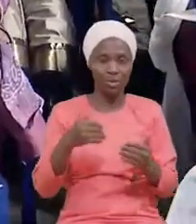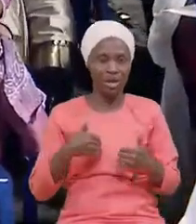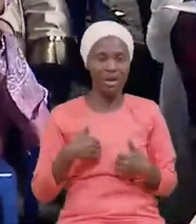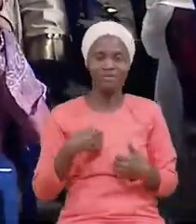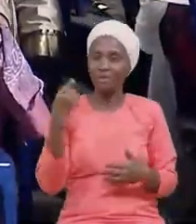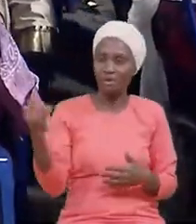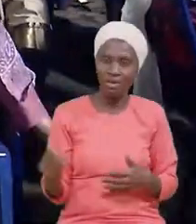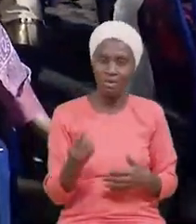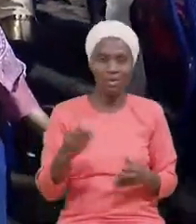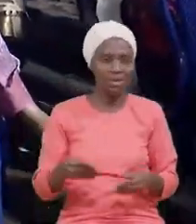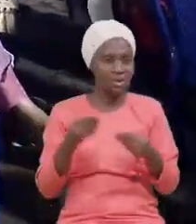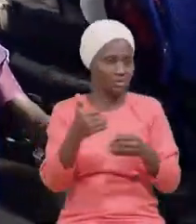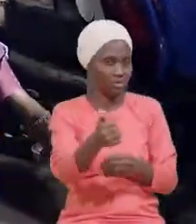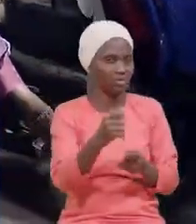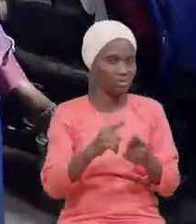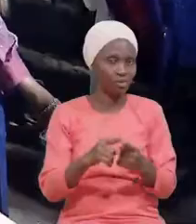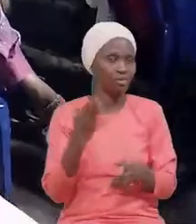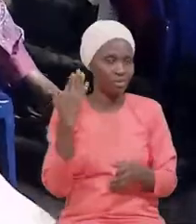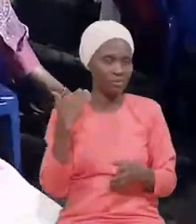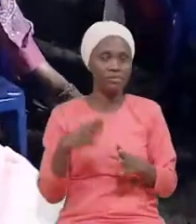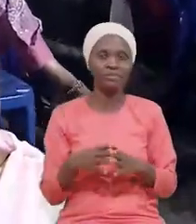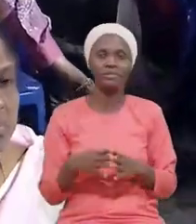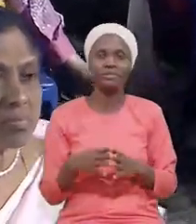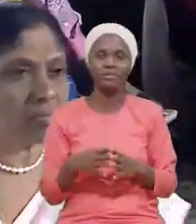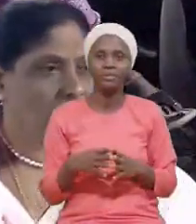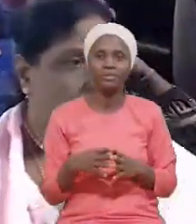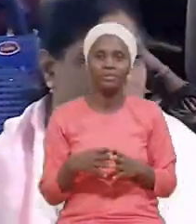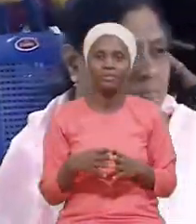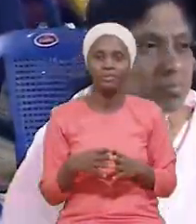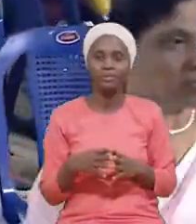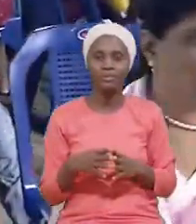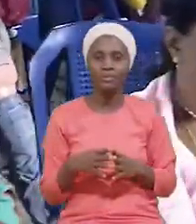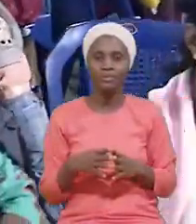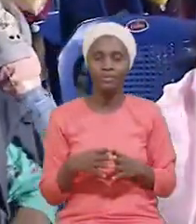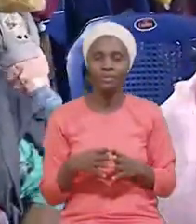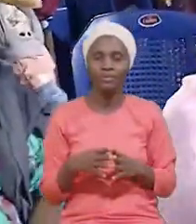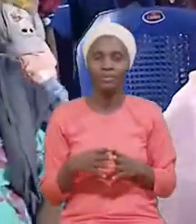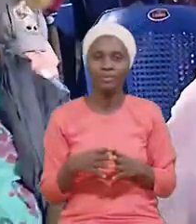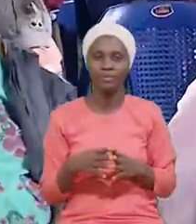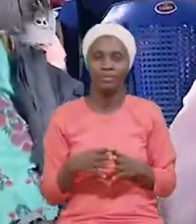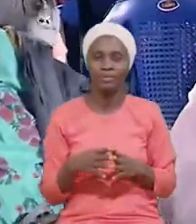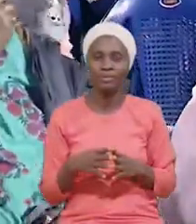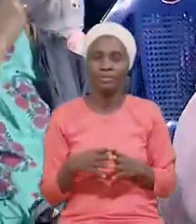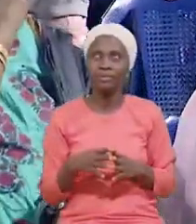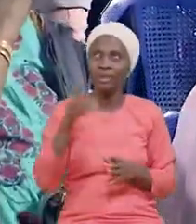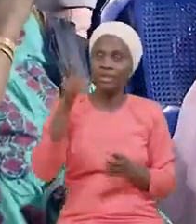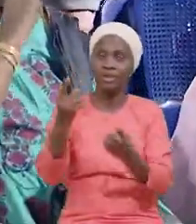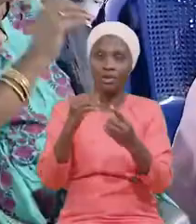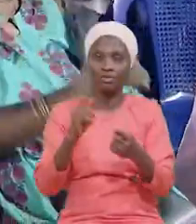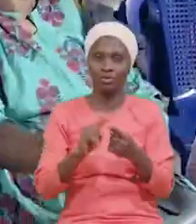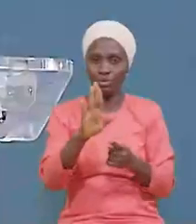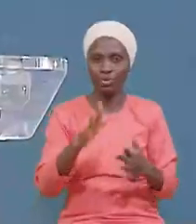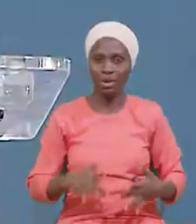స్థాయి, మీ జీవితంలో ఎప్పుడు మీరు దేనికి అర్పించబడినా దానికంటే ఉన్నతమైన వాడు ఆయన. ఆయన